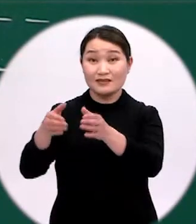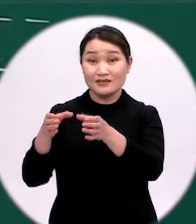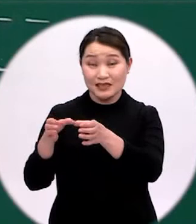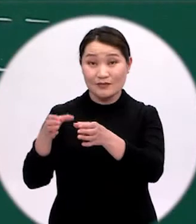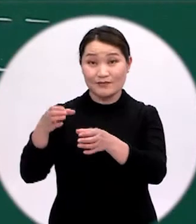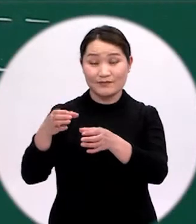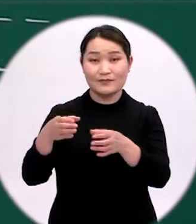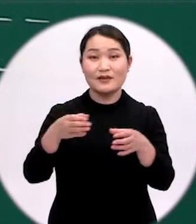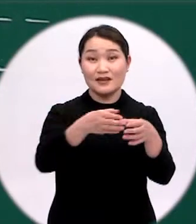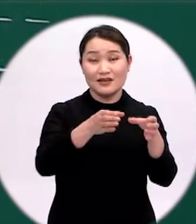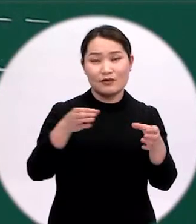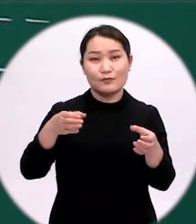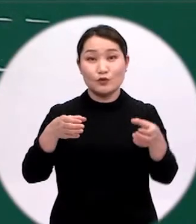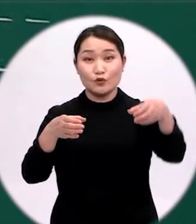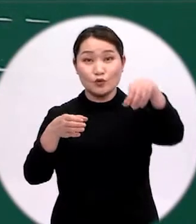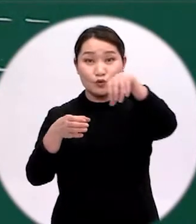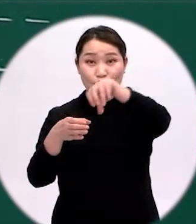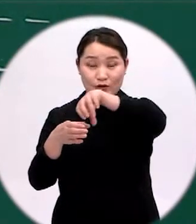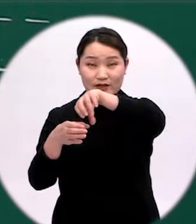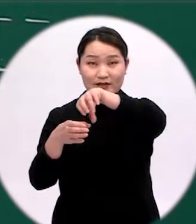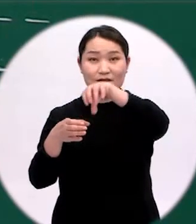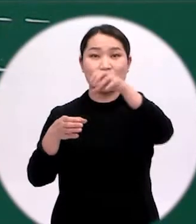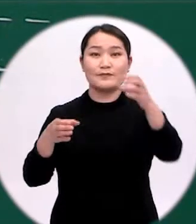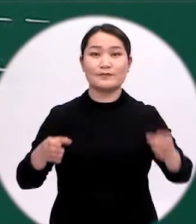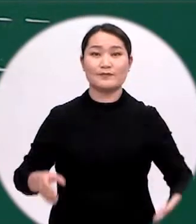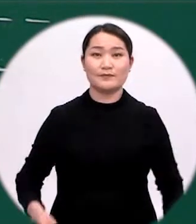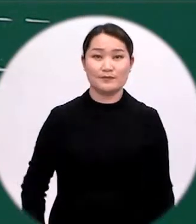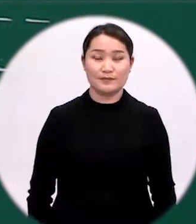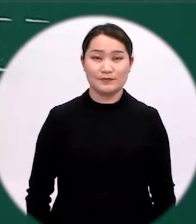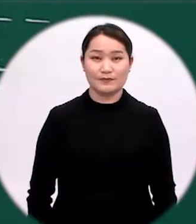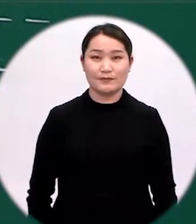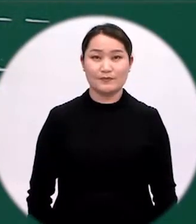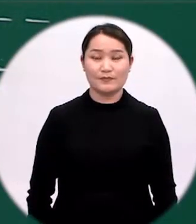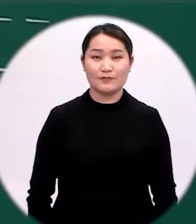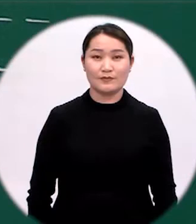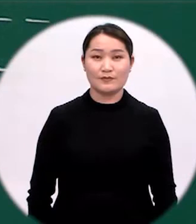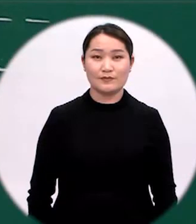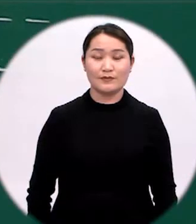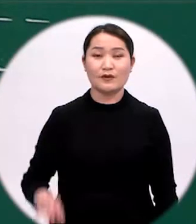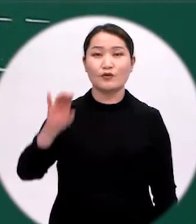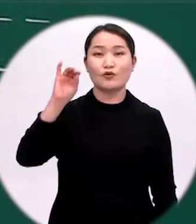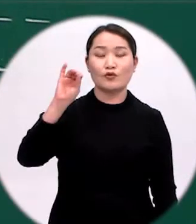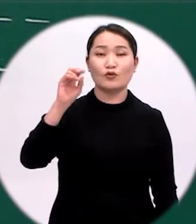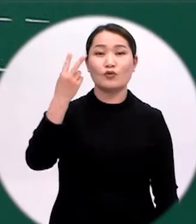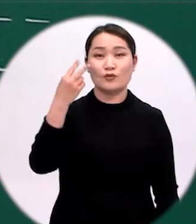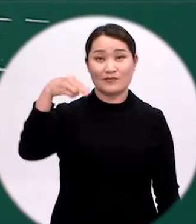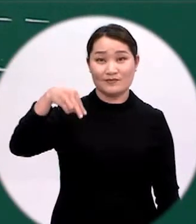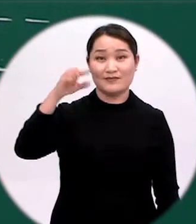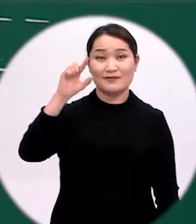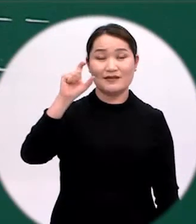савнаас нөгөө сав руу аливаа зүйлийг хийх үйлийг юулах гэж хэлдэг